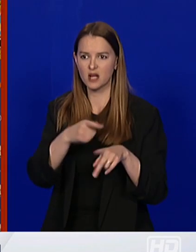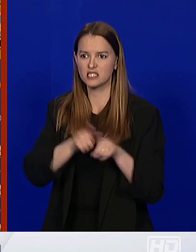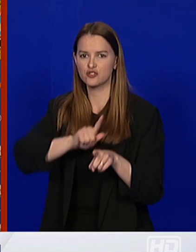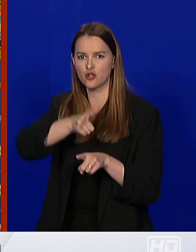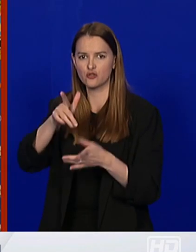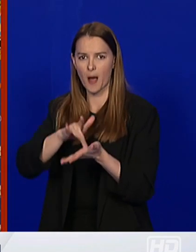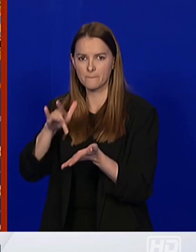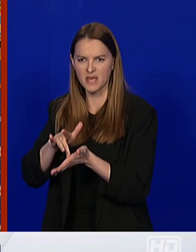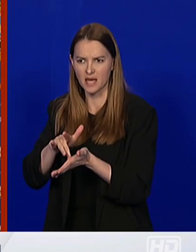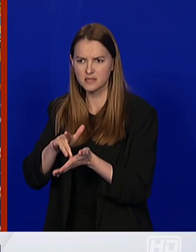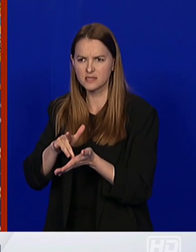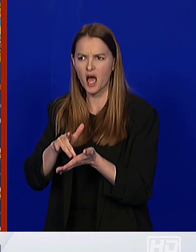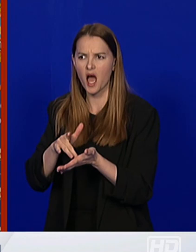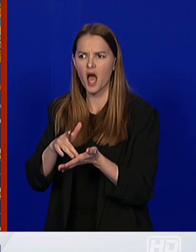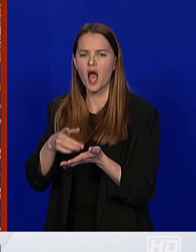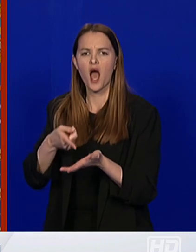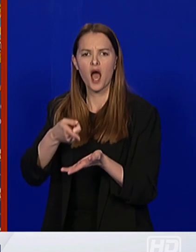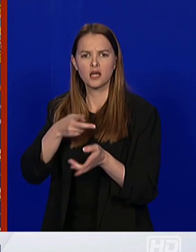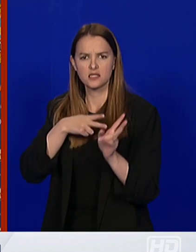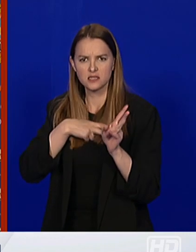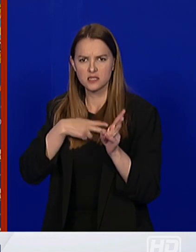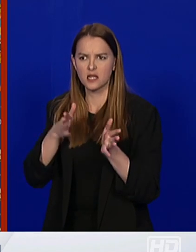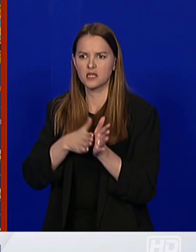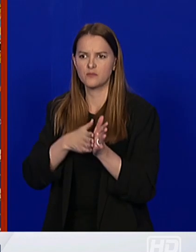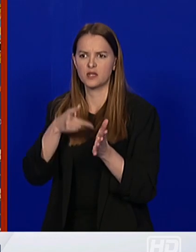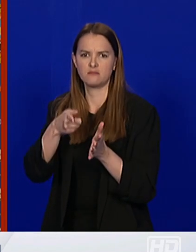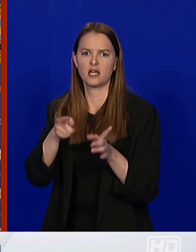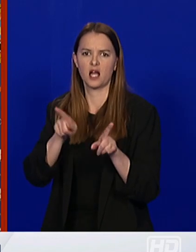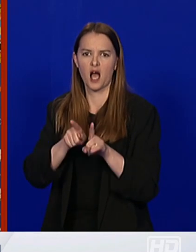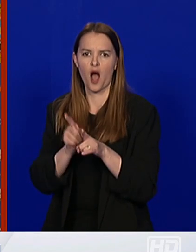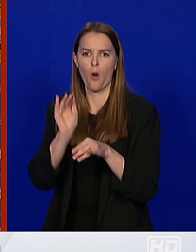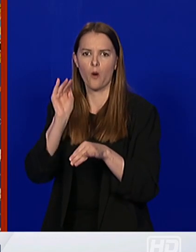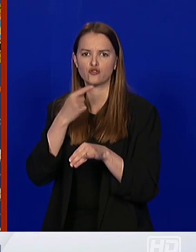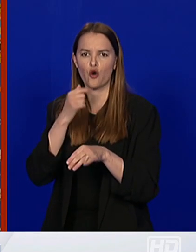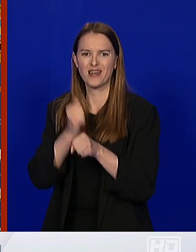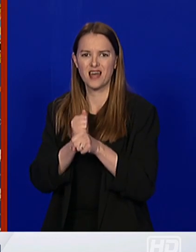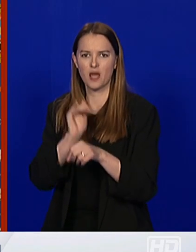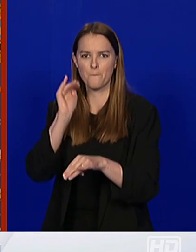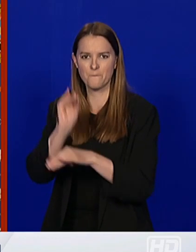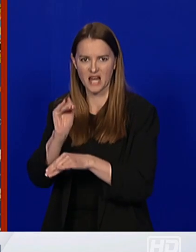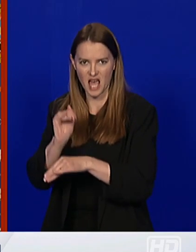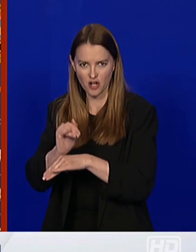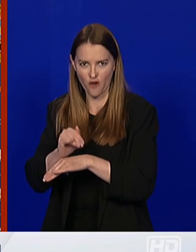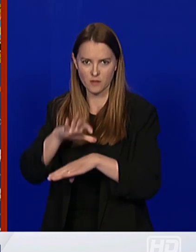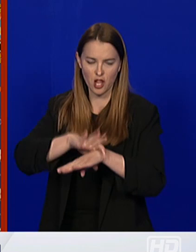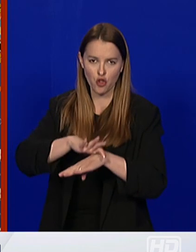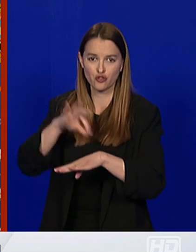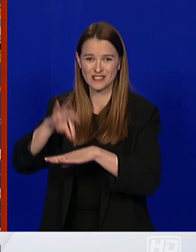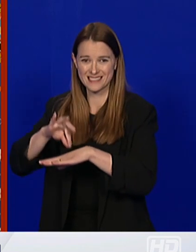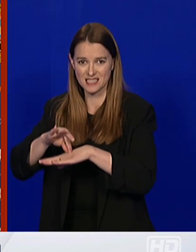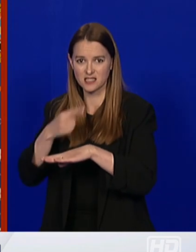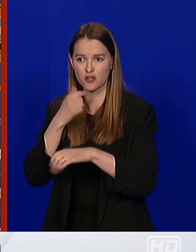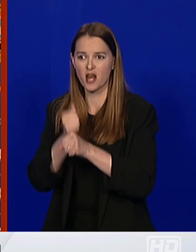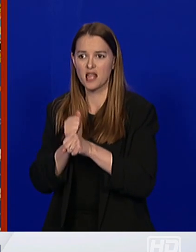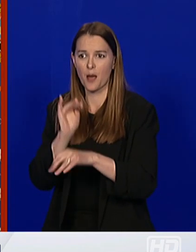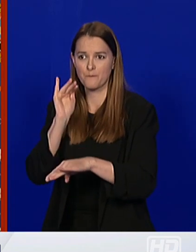Usmeni naputak zapravo da se prekovremeni sati pretvore u slobodne dane. S tim se javljaju i medicinske sestre, pa evo imate li vi kakvih saznanja o